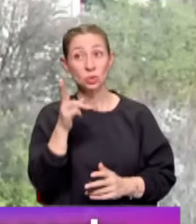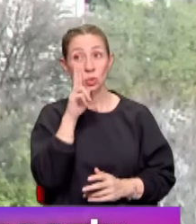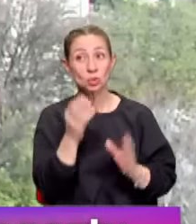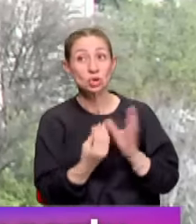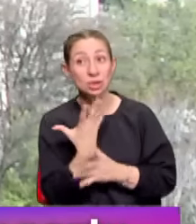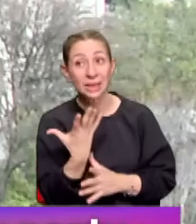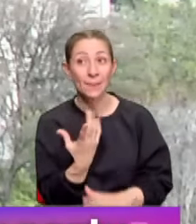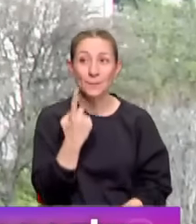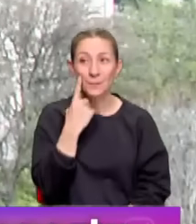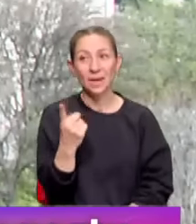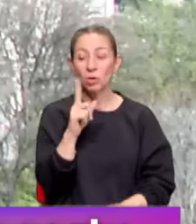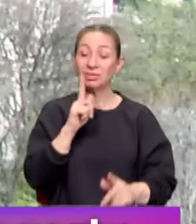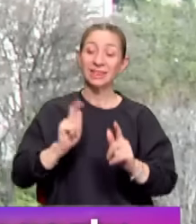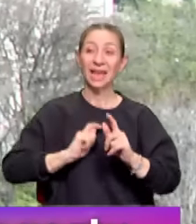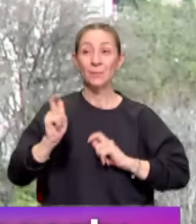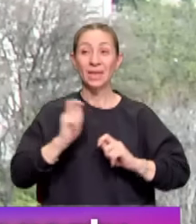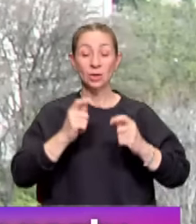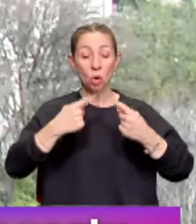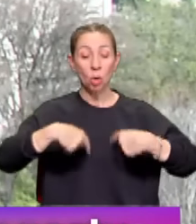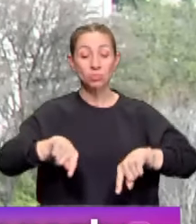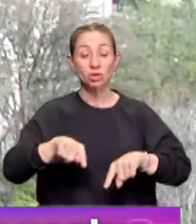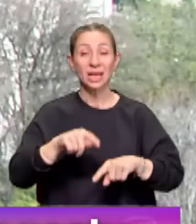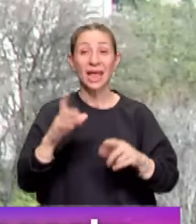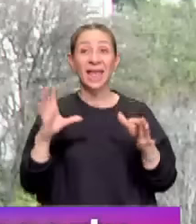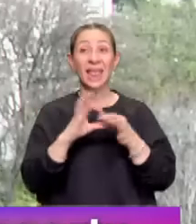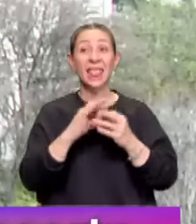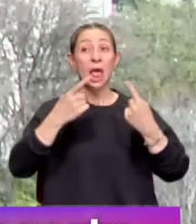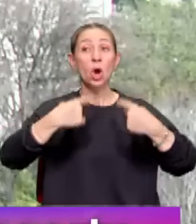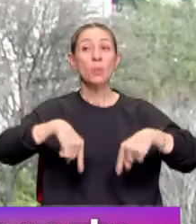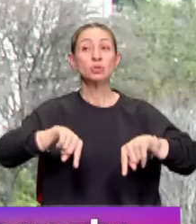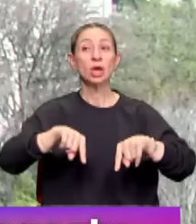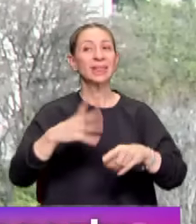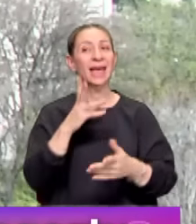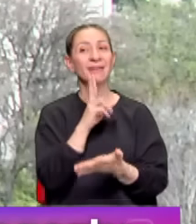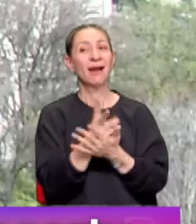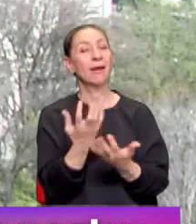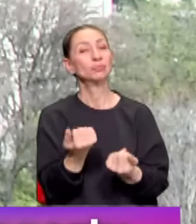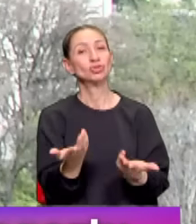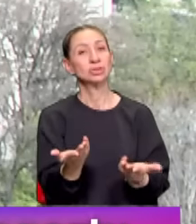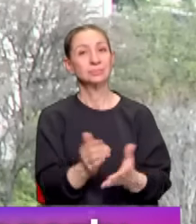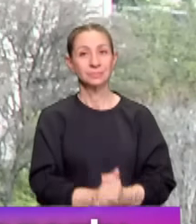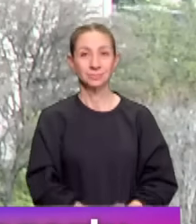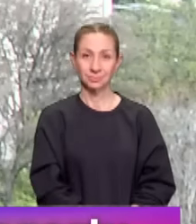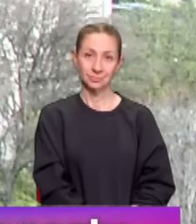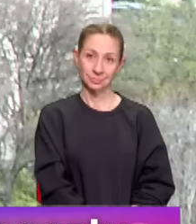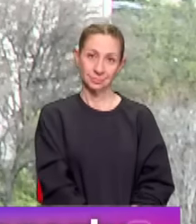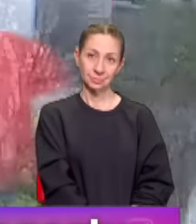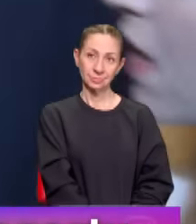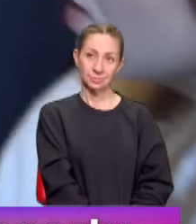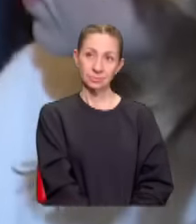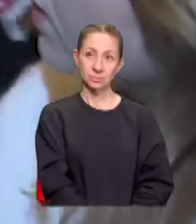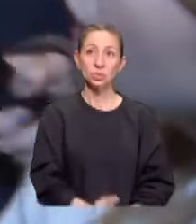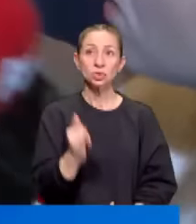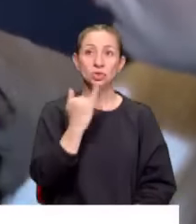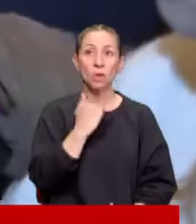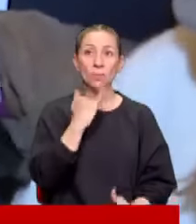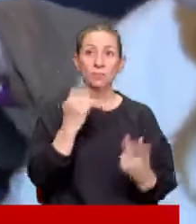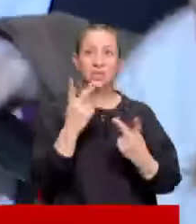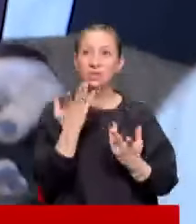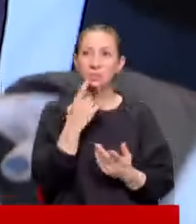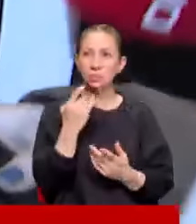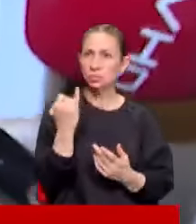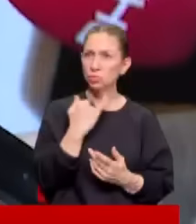neticelendi? Bakalım o taleplerle ilgili komisyonlar, ilgili komisyonlar ne kararlar almışlar? Torpil mesajları, neler